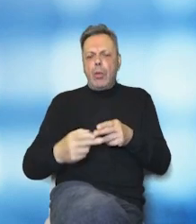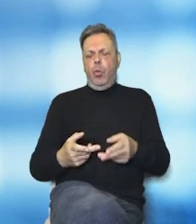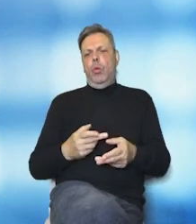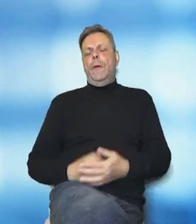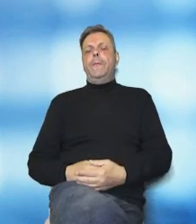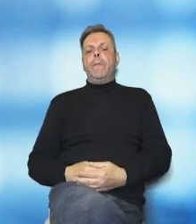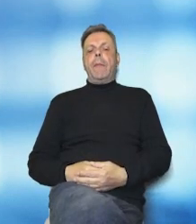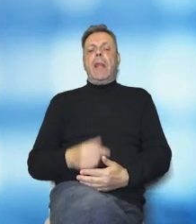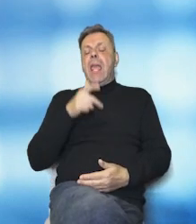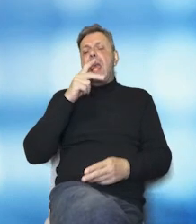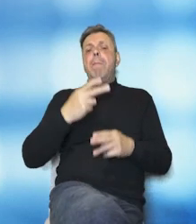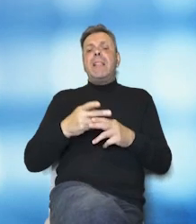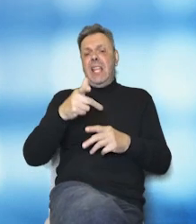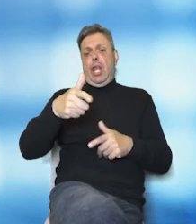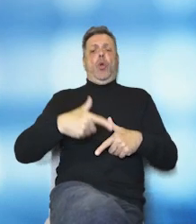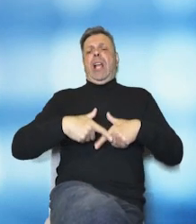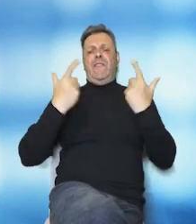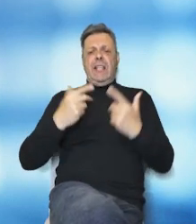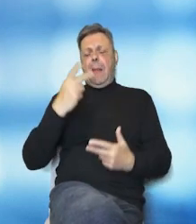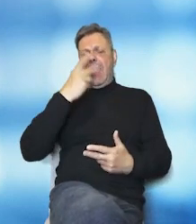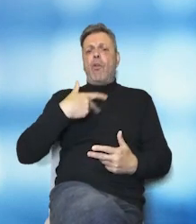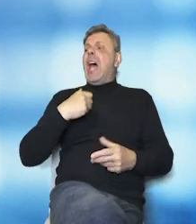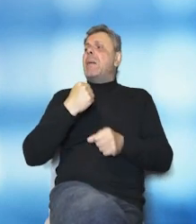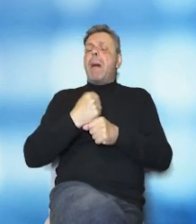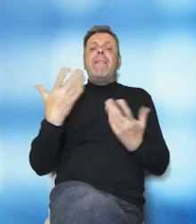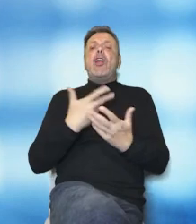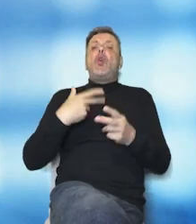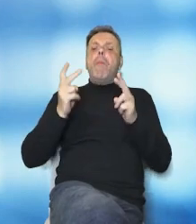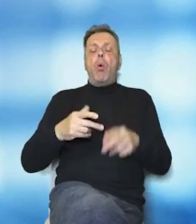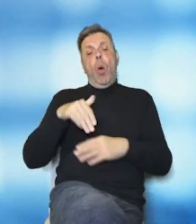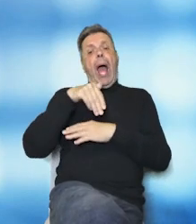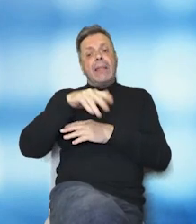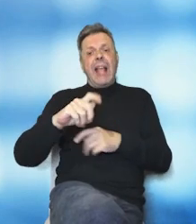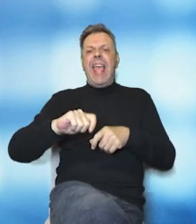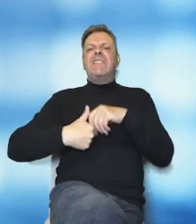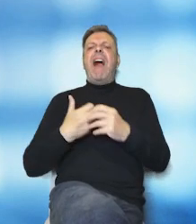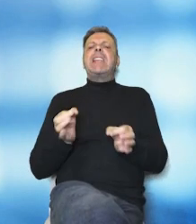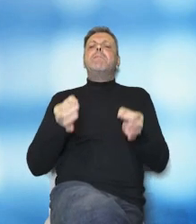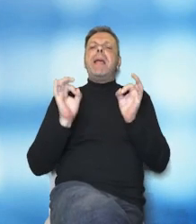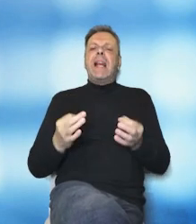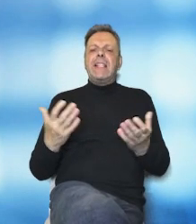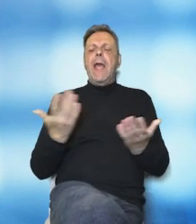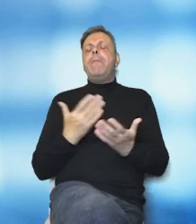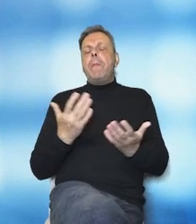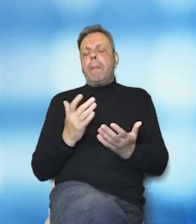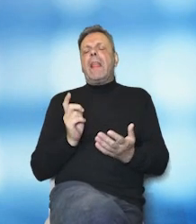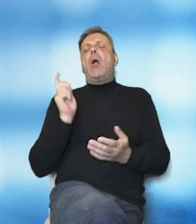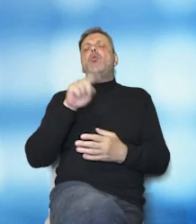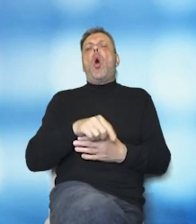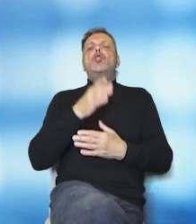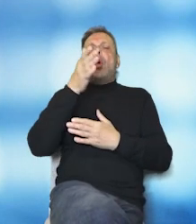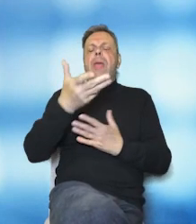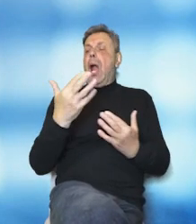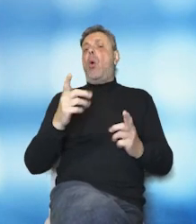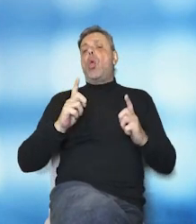kompetencija. I pacijent je toga svjestan. Znači, ja sam napravila što mogu. A dalje je stvar specijaliste, kako do njega doći, koliko